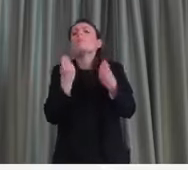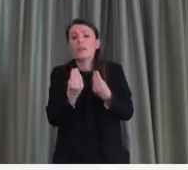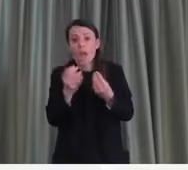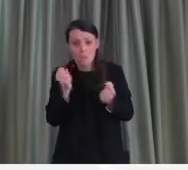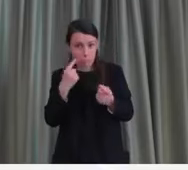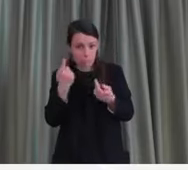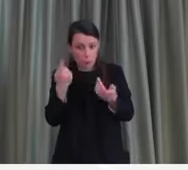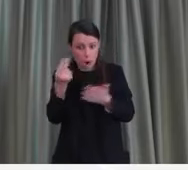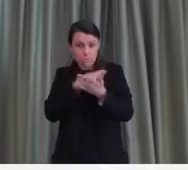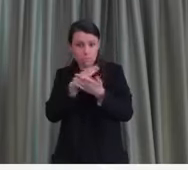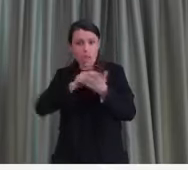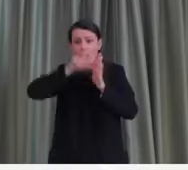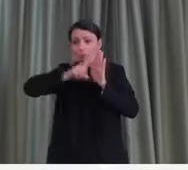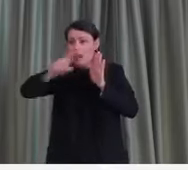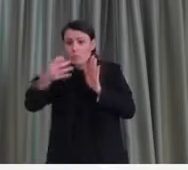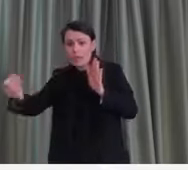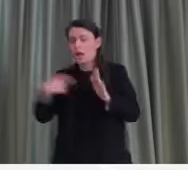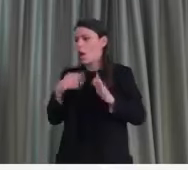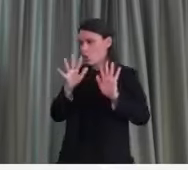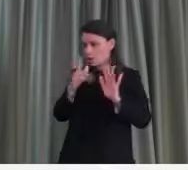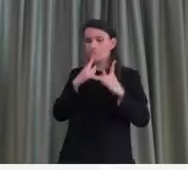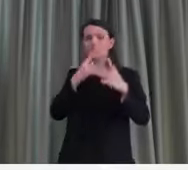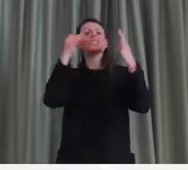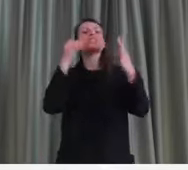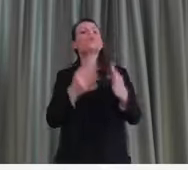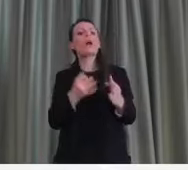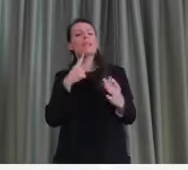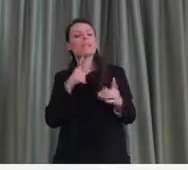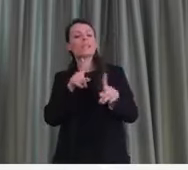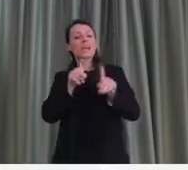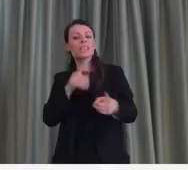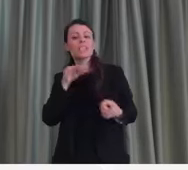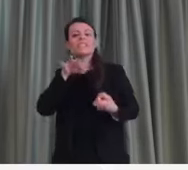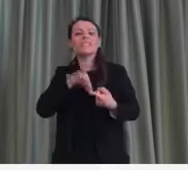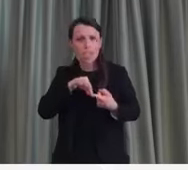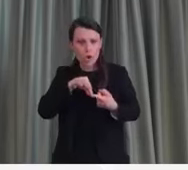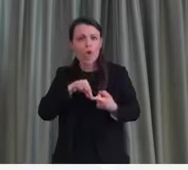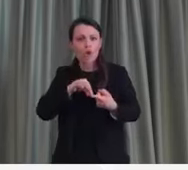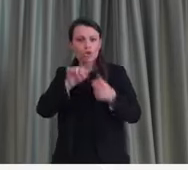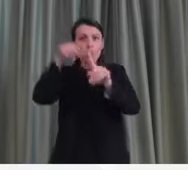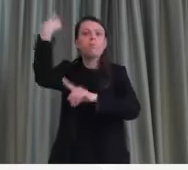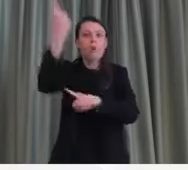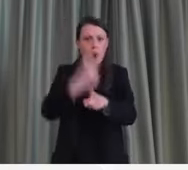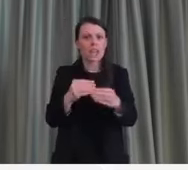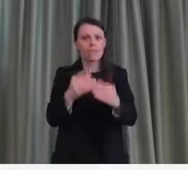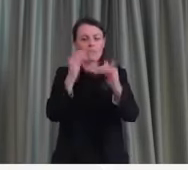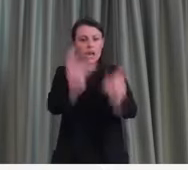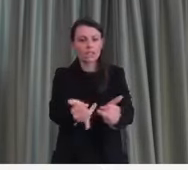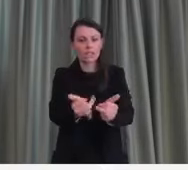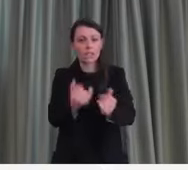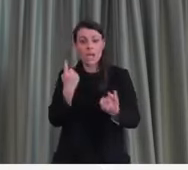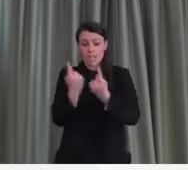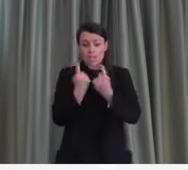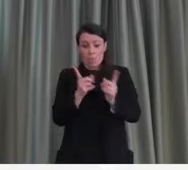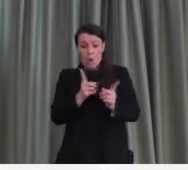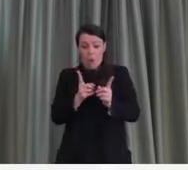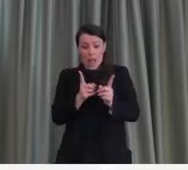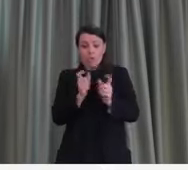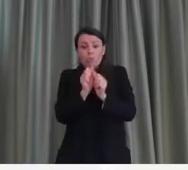sicuramente andrà ha fatto successivamente quando finita la fase della non è mia per capire e quindi